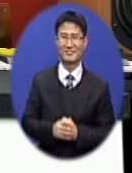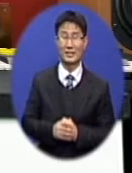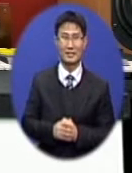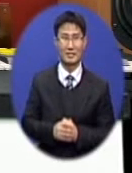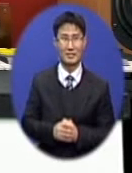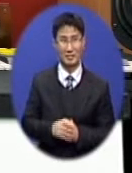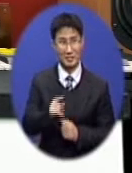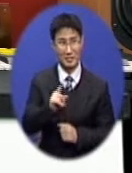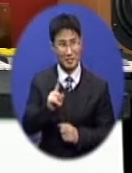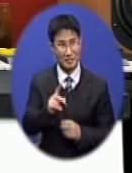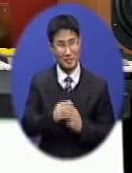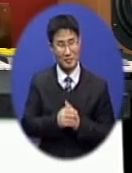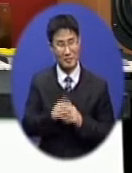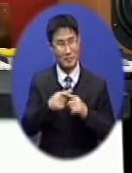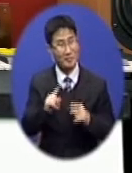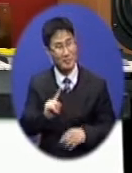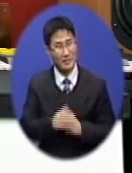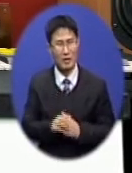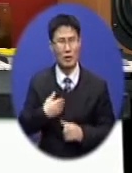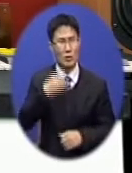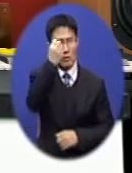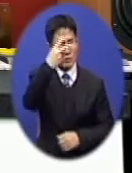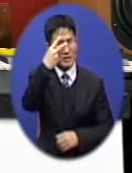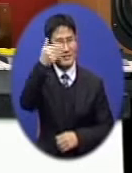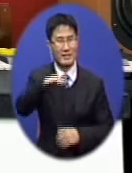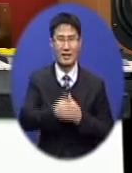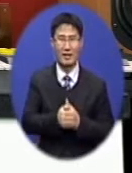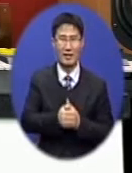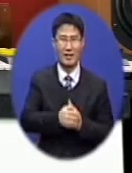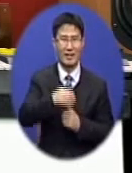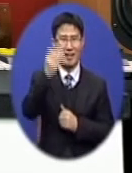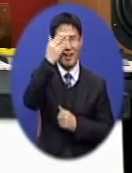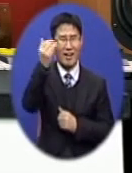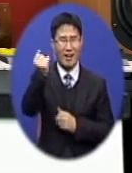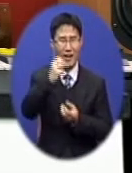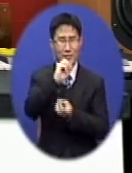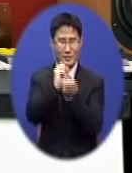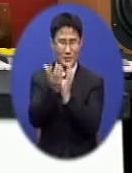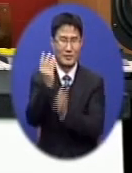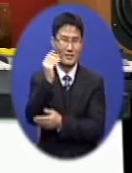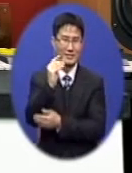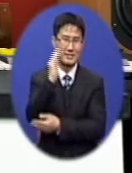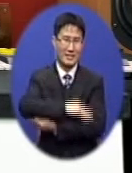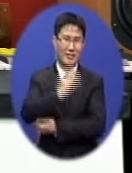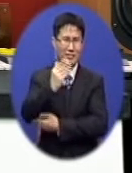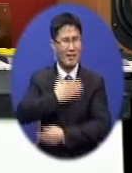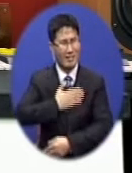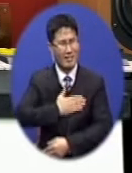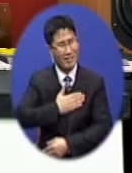어떻게 들으셨어요? 아니 어떻게 고2인데 네. 네. 할미꽃 사연 노래를 알까? 네. 예, 굉장히 궁금하고요.